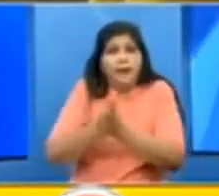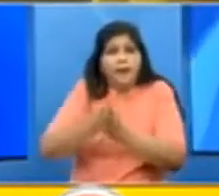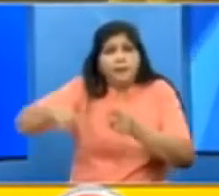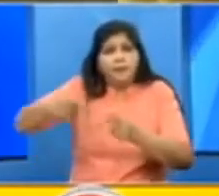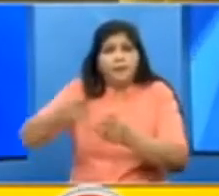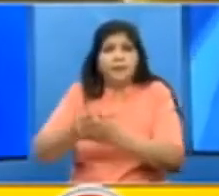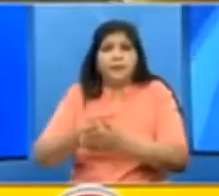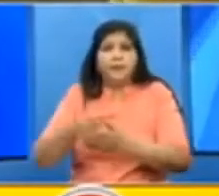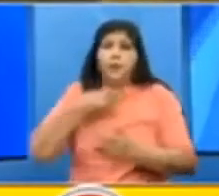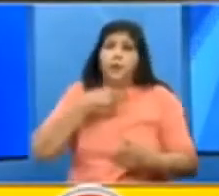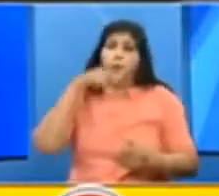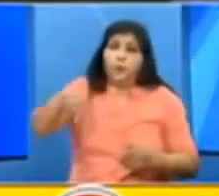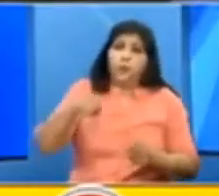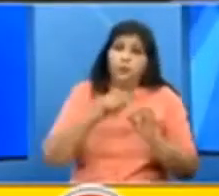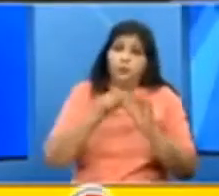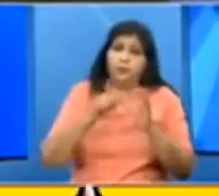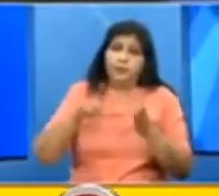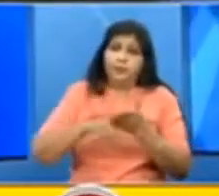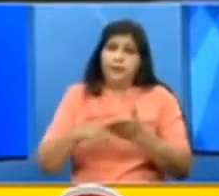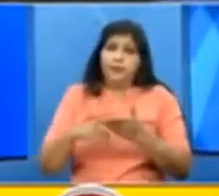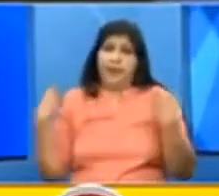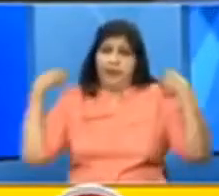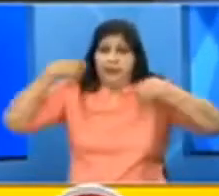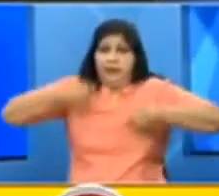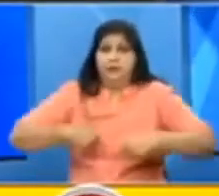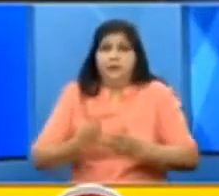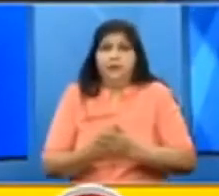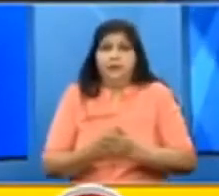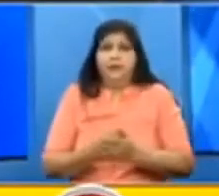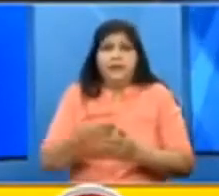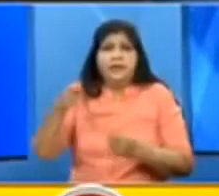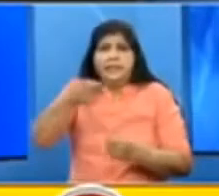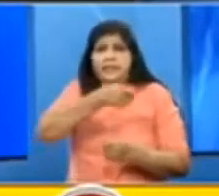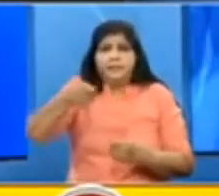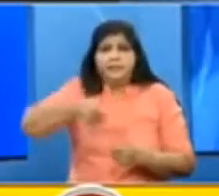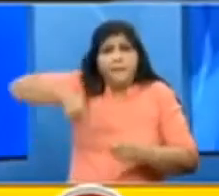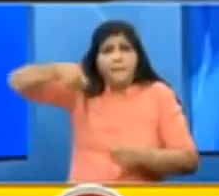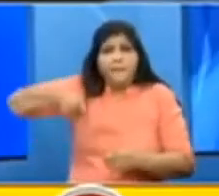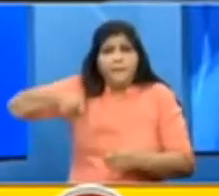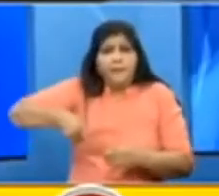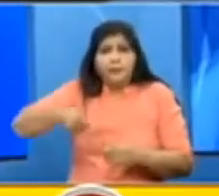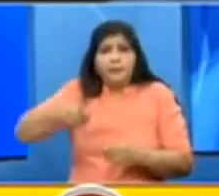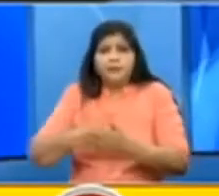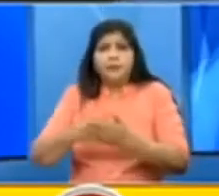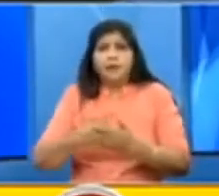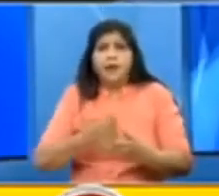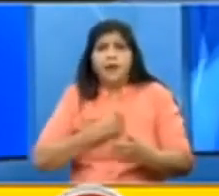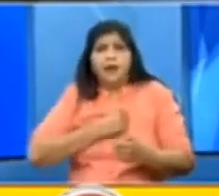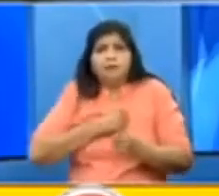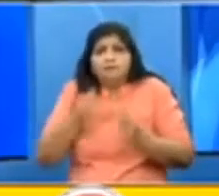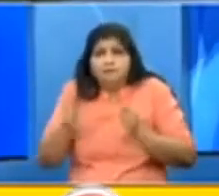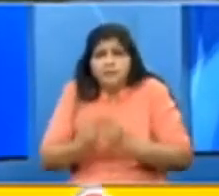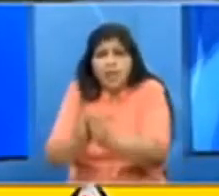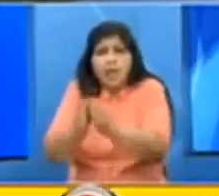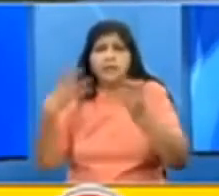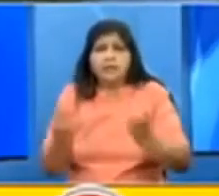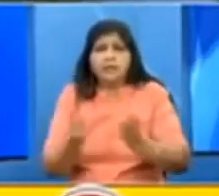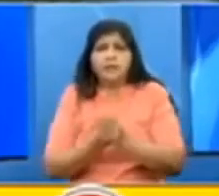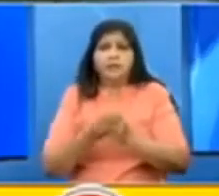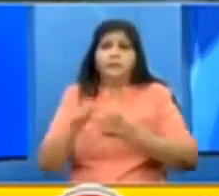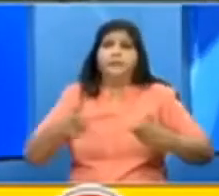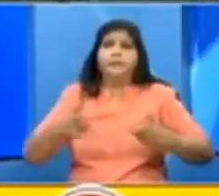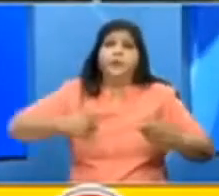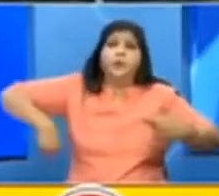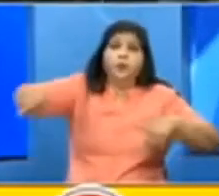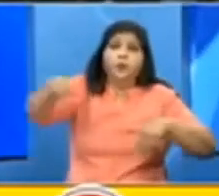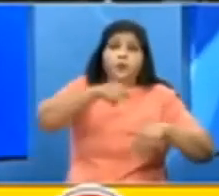कौर जी खुद अपने कंधे पर स्प्रे पंप टांग कर वॉलंटियर्स के साथ मिलकर पूरी